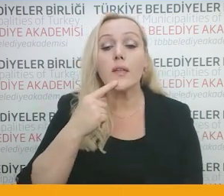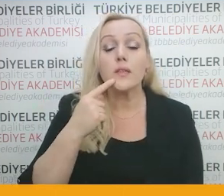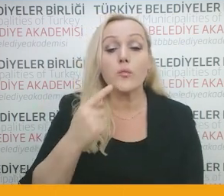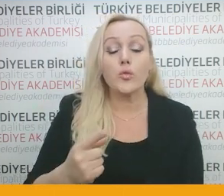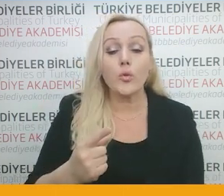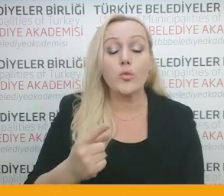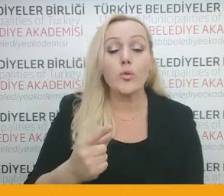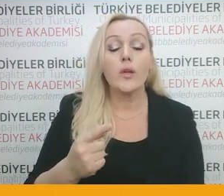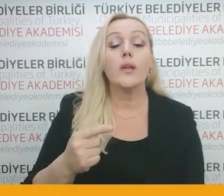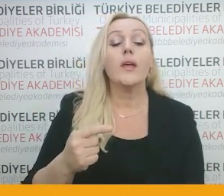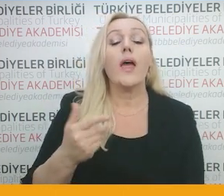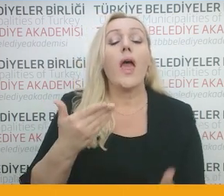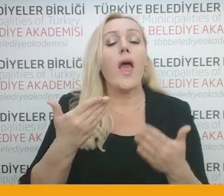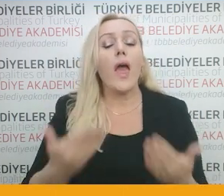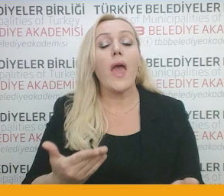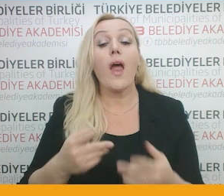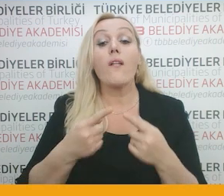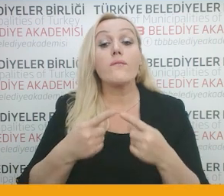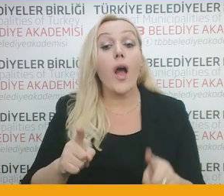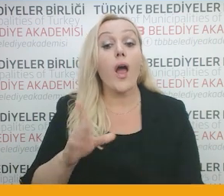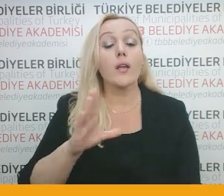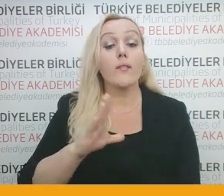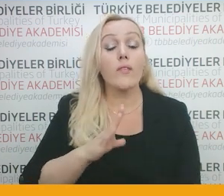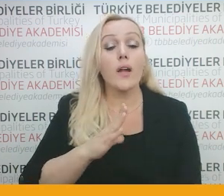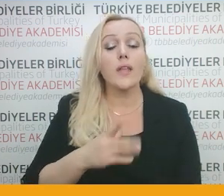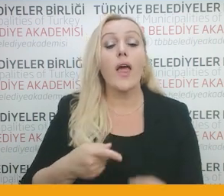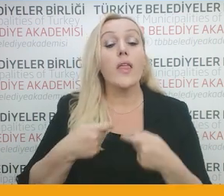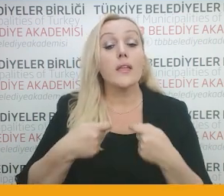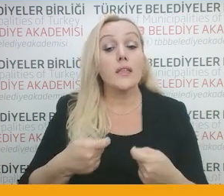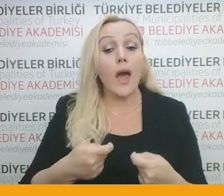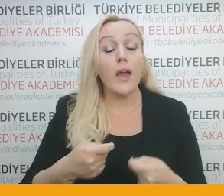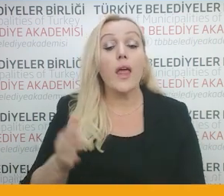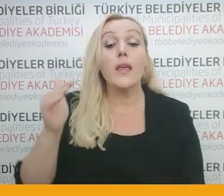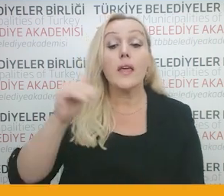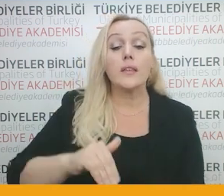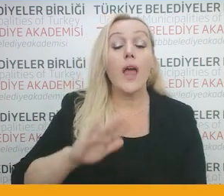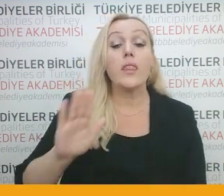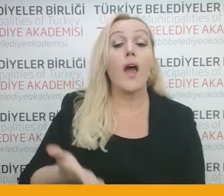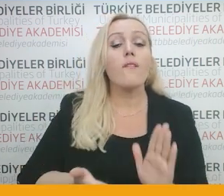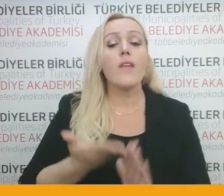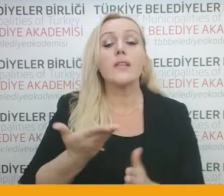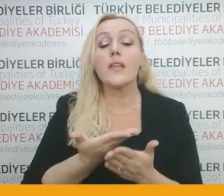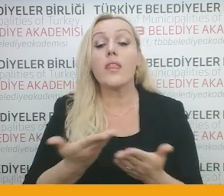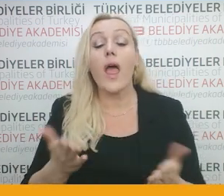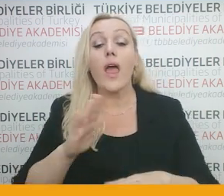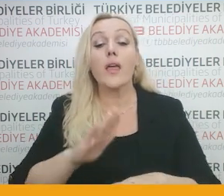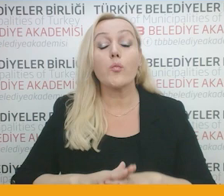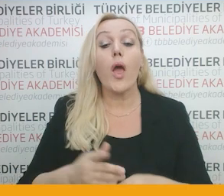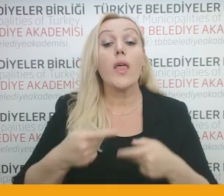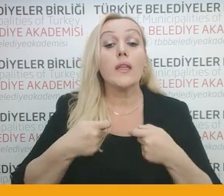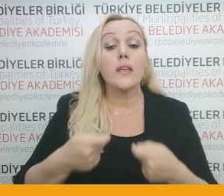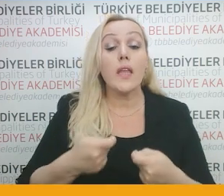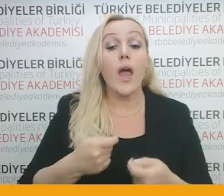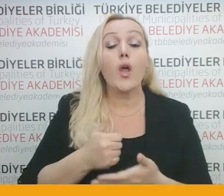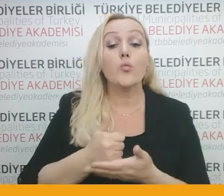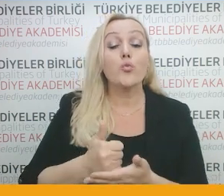Bütçe denkliği esastır. Eğer fark varsa giderimiz gelirimizden daha fazlaysa ne yapıyoruz? Gider bütçesini